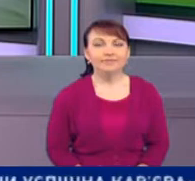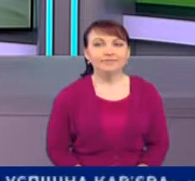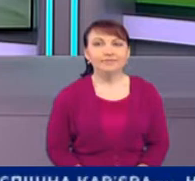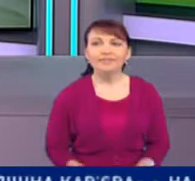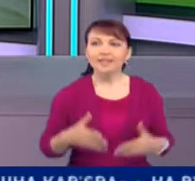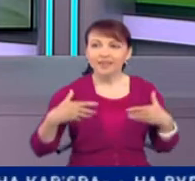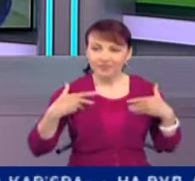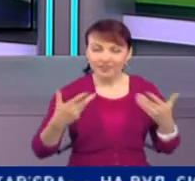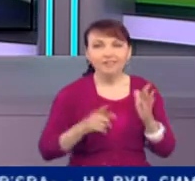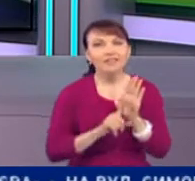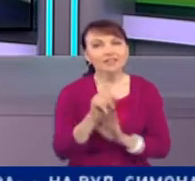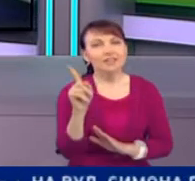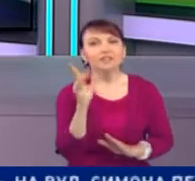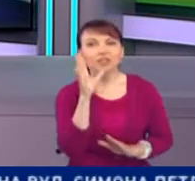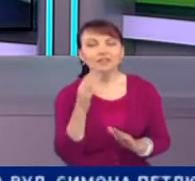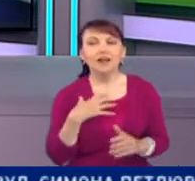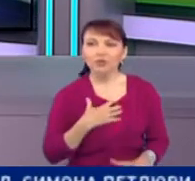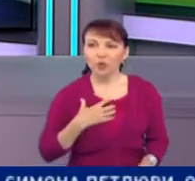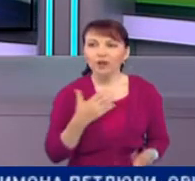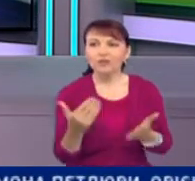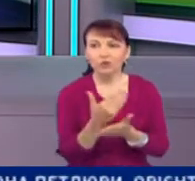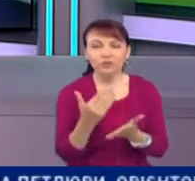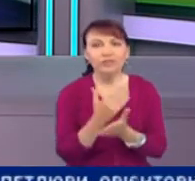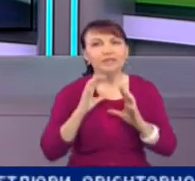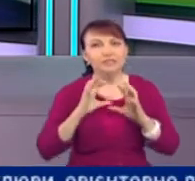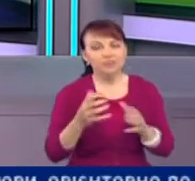Моє вітання. Настав час для актуальних новин зі світу спорту.